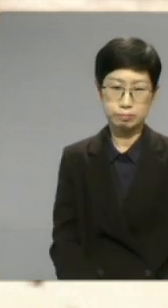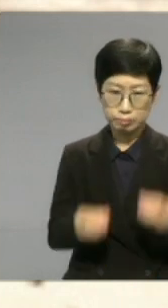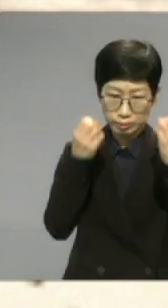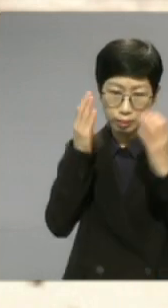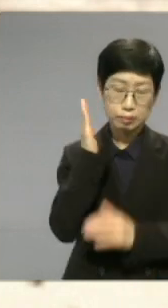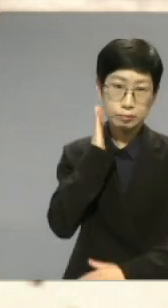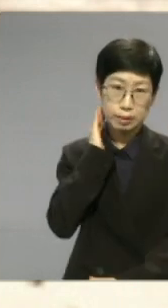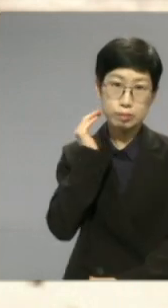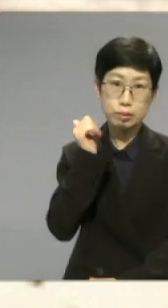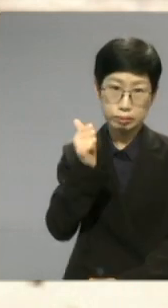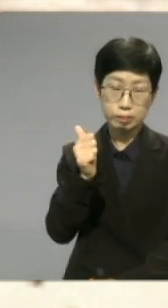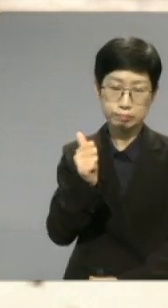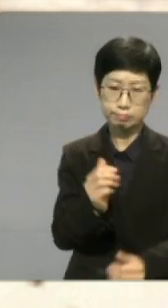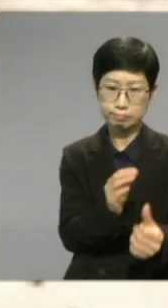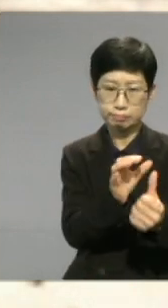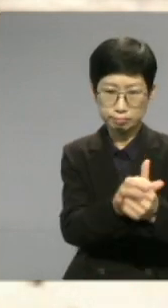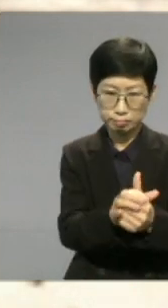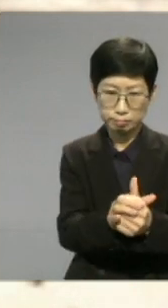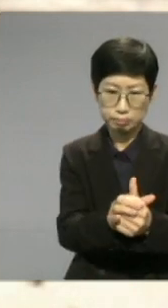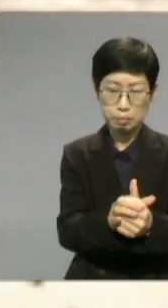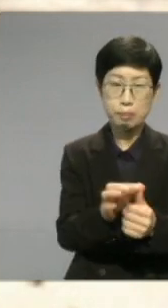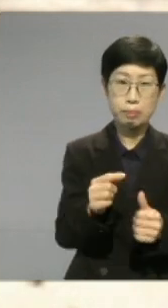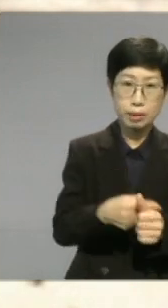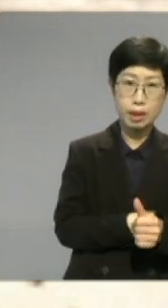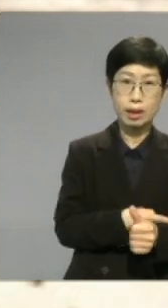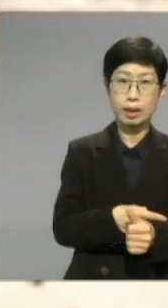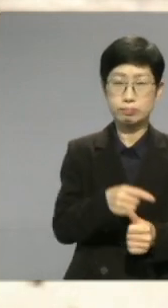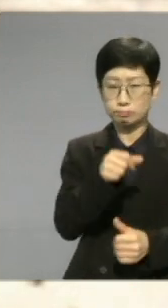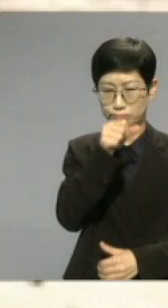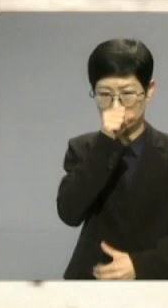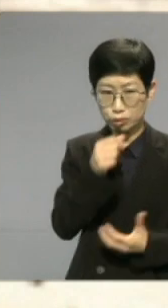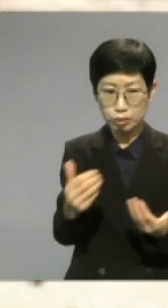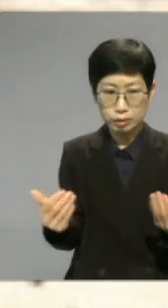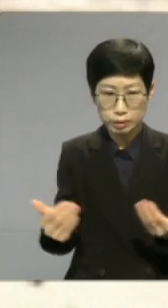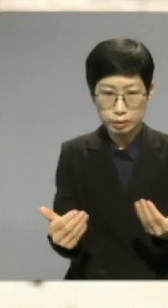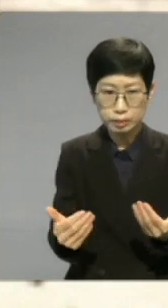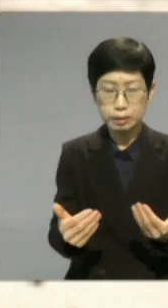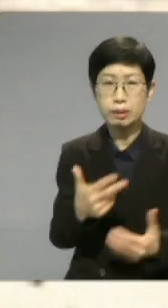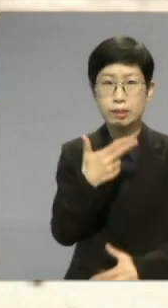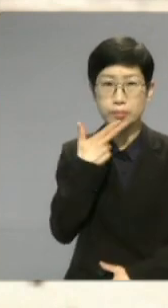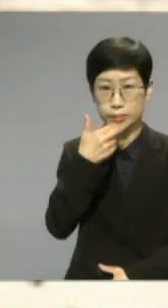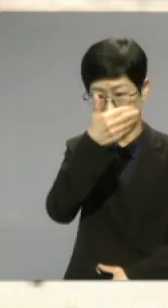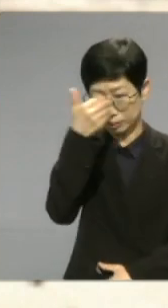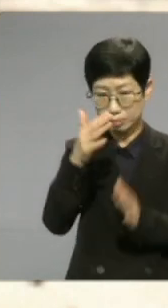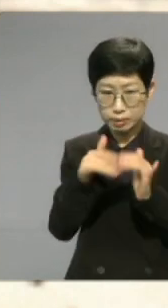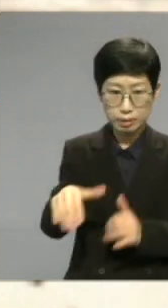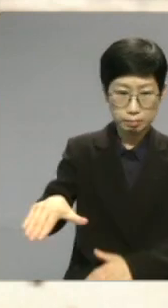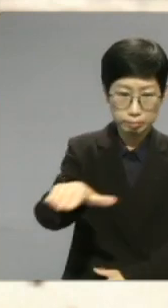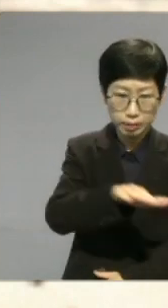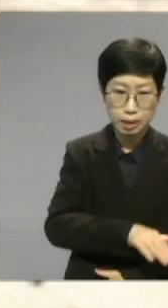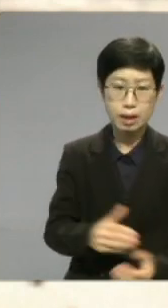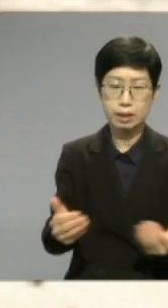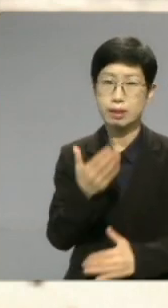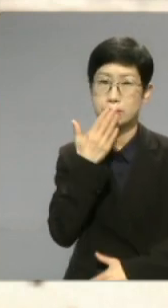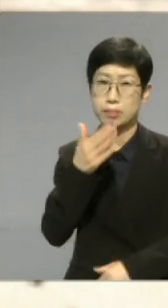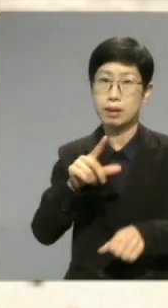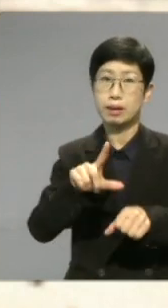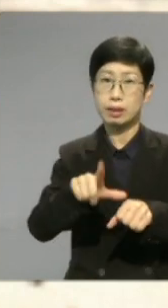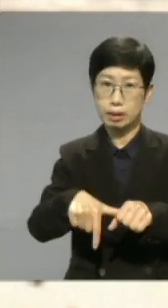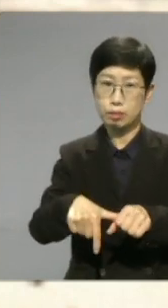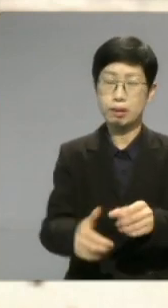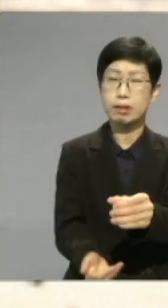eche a Panamá hacia adelante. Y espero que los jóvenes que no tengan trabajo tengan la oportunidad con este